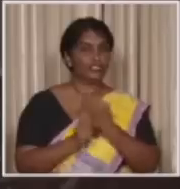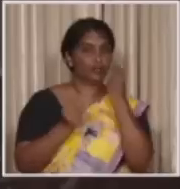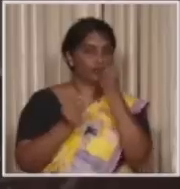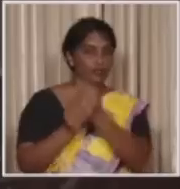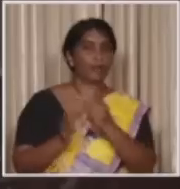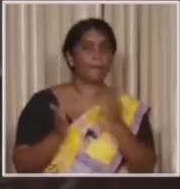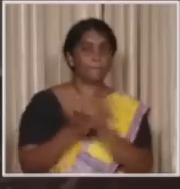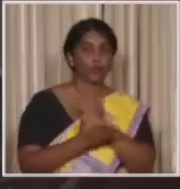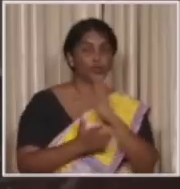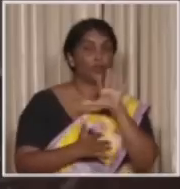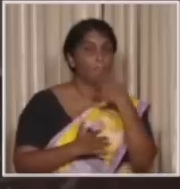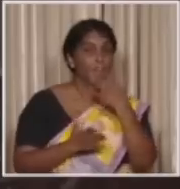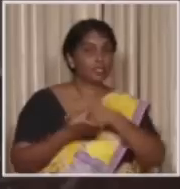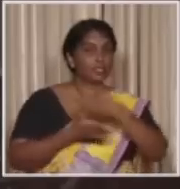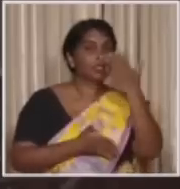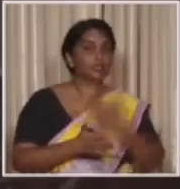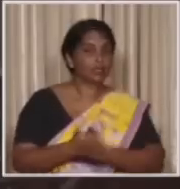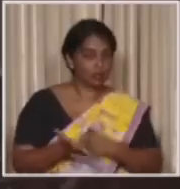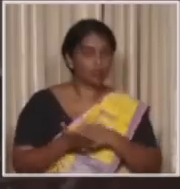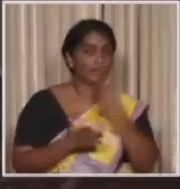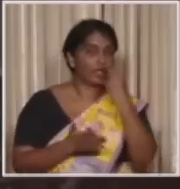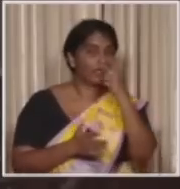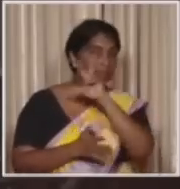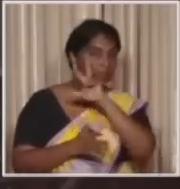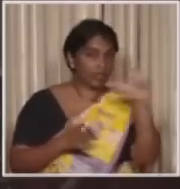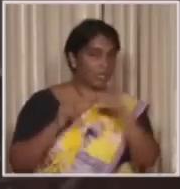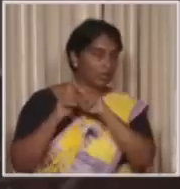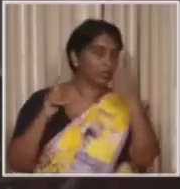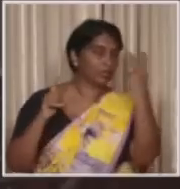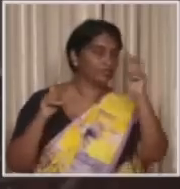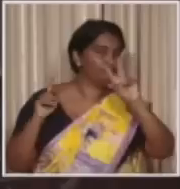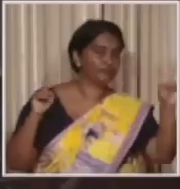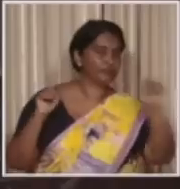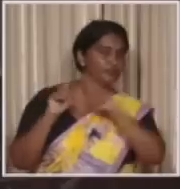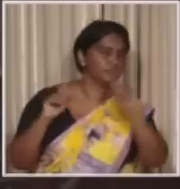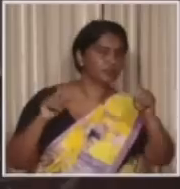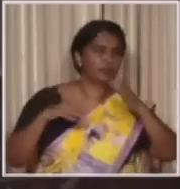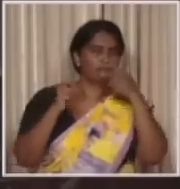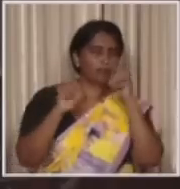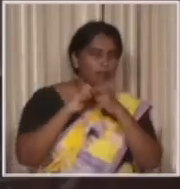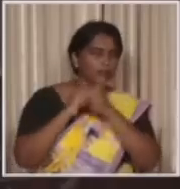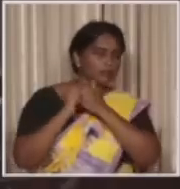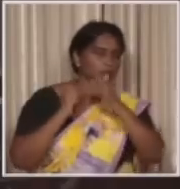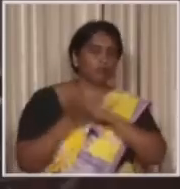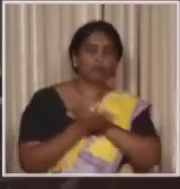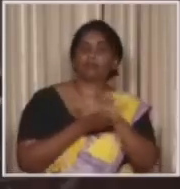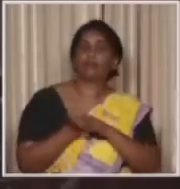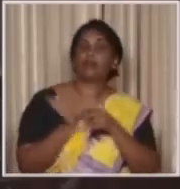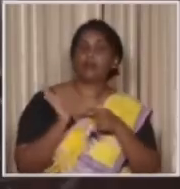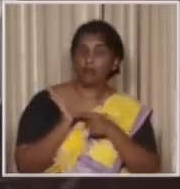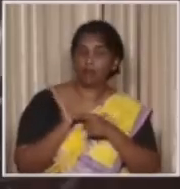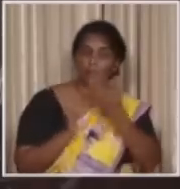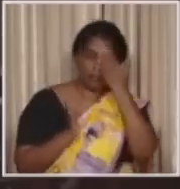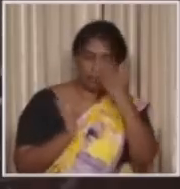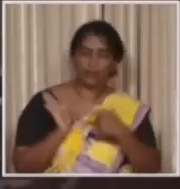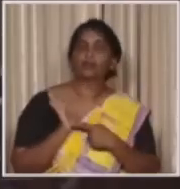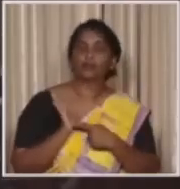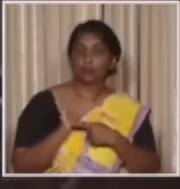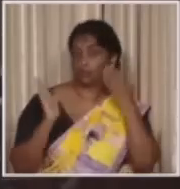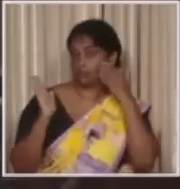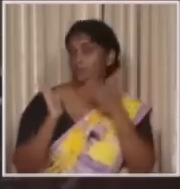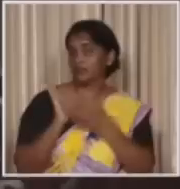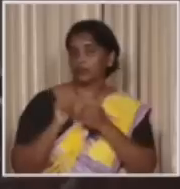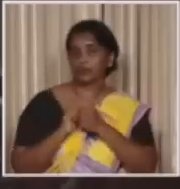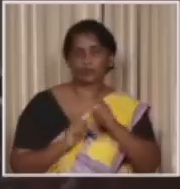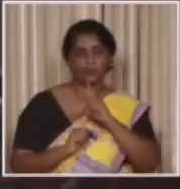මේ පිටු 500ක වාර්තාවේ අපි 2018 ඉඳලා 22 වෙනකන් වෙච්ච අර්බුදේ පැහැදිලි කරලා තියෙනවා. ඒක කරුණා කරලා අවධානයට